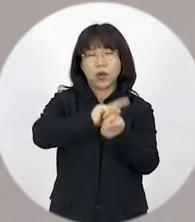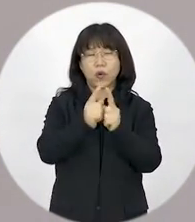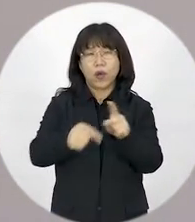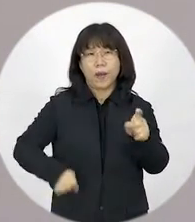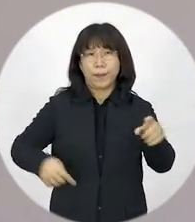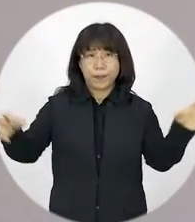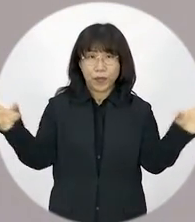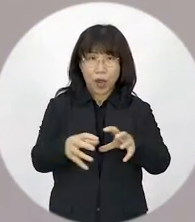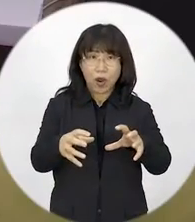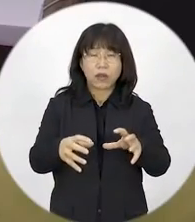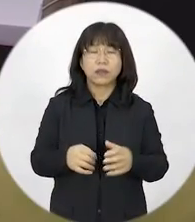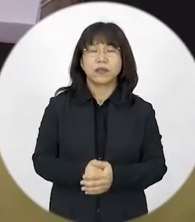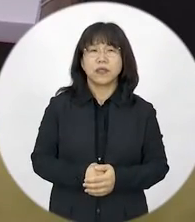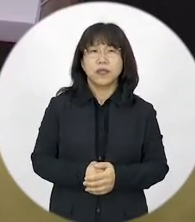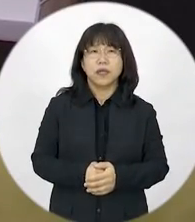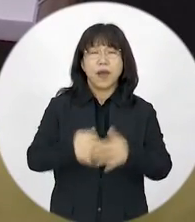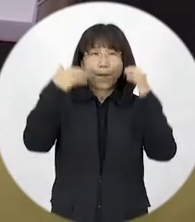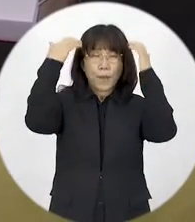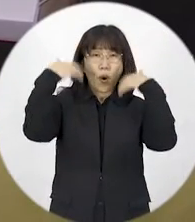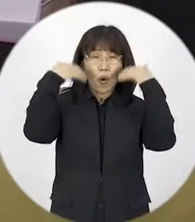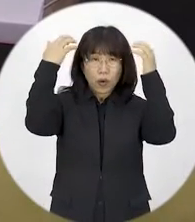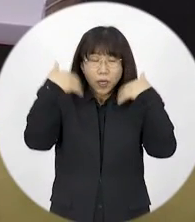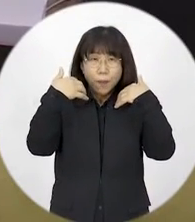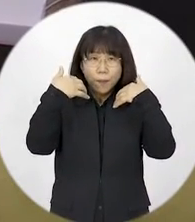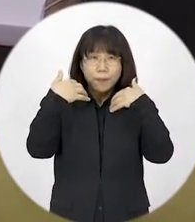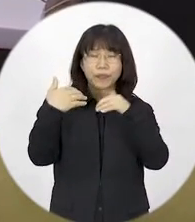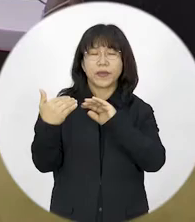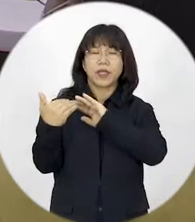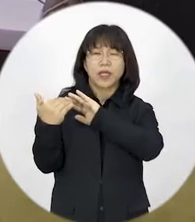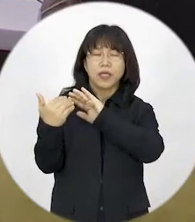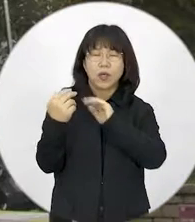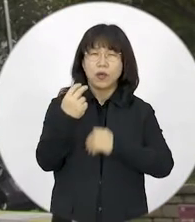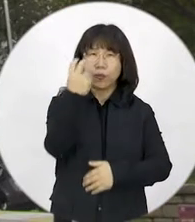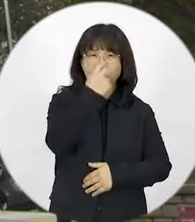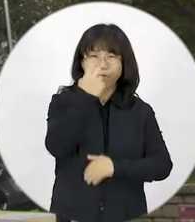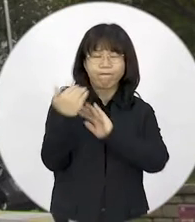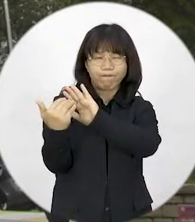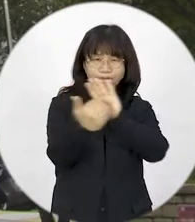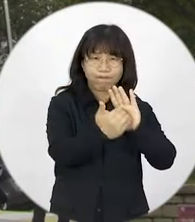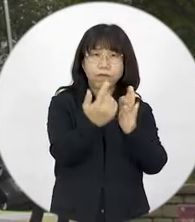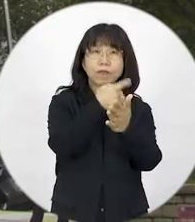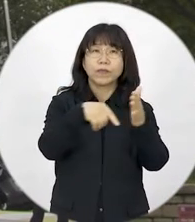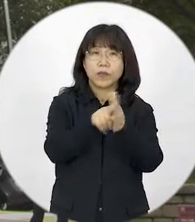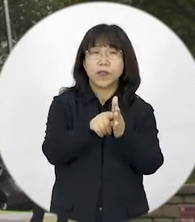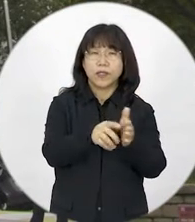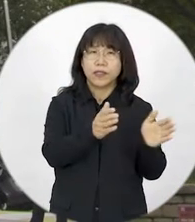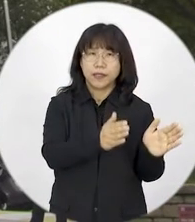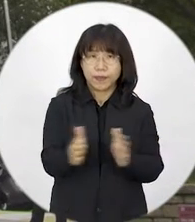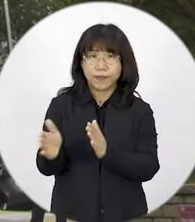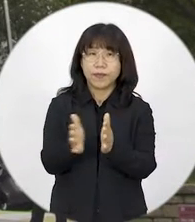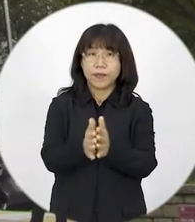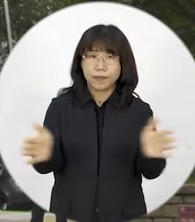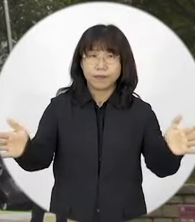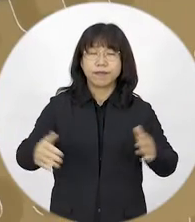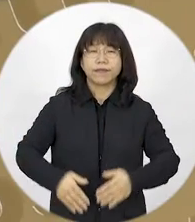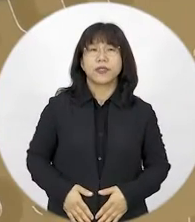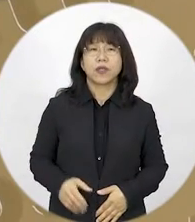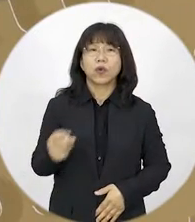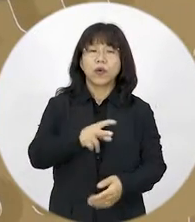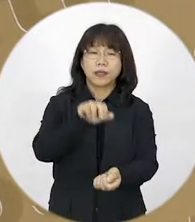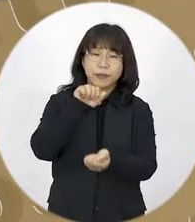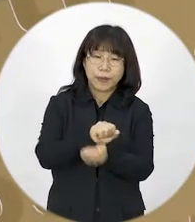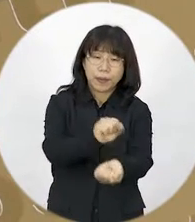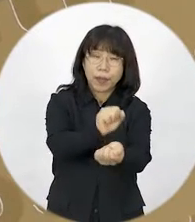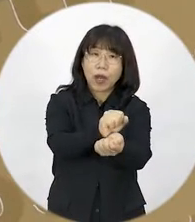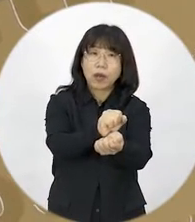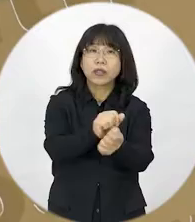상호협력 체계를 강화에 폭염 관리 안전관리 대책을 수립하고 실행에 들어갑니다 또한 감염병 예방을 위한